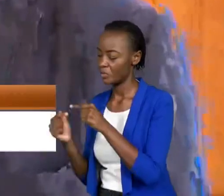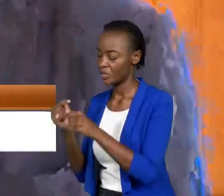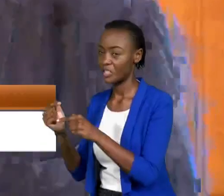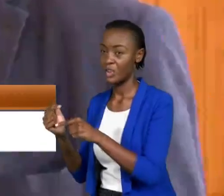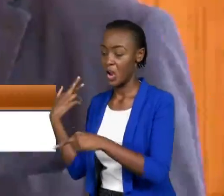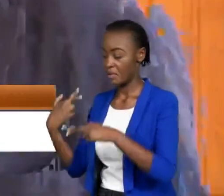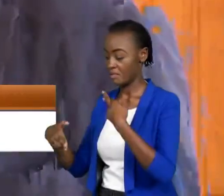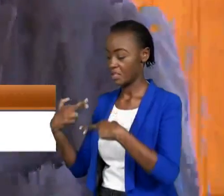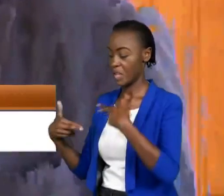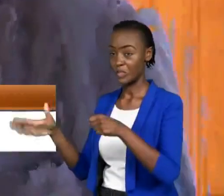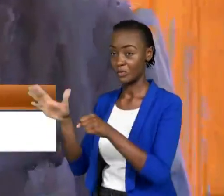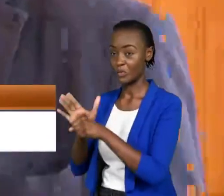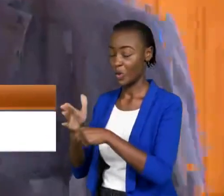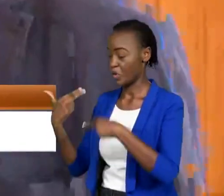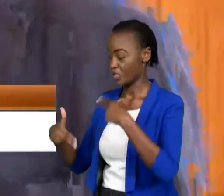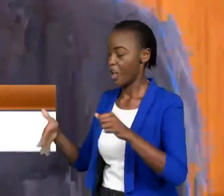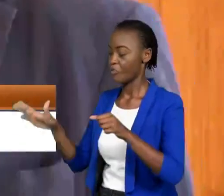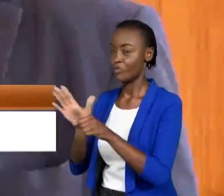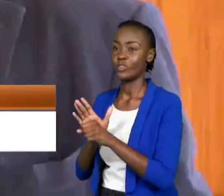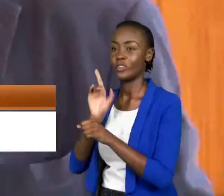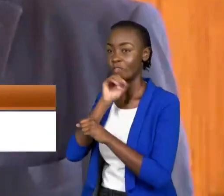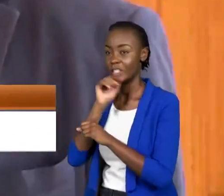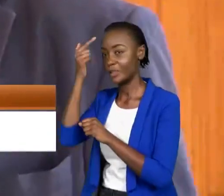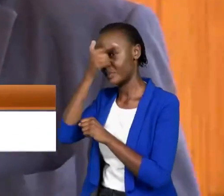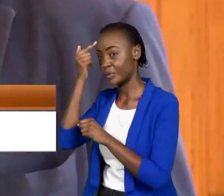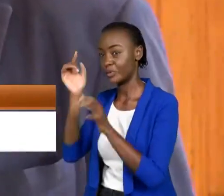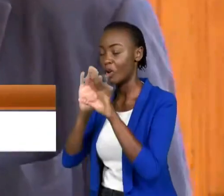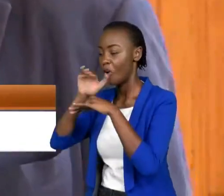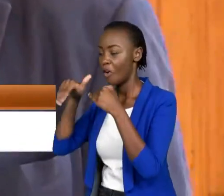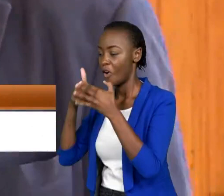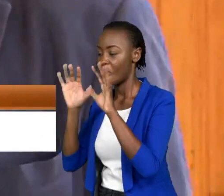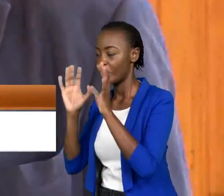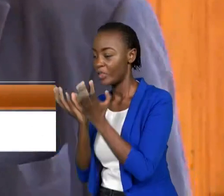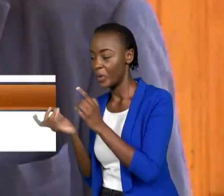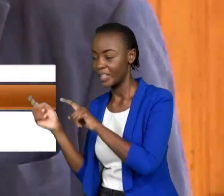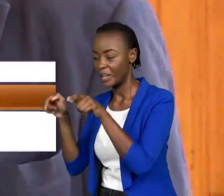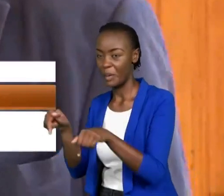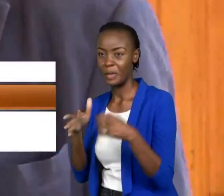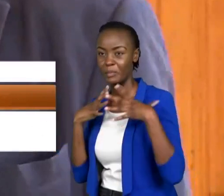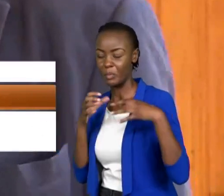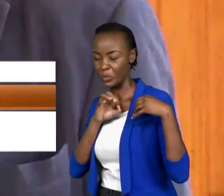tumeja, lazima tushukuru. Tumeja kwa sababu gani? Ulimwengu mzima uko hapa. Wale